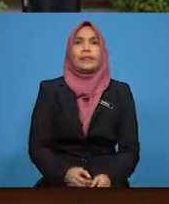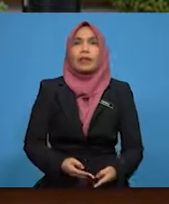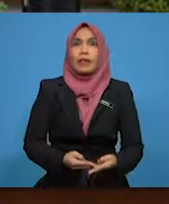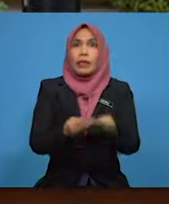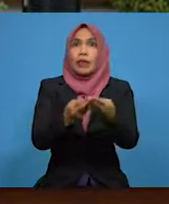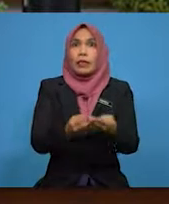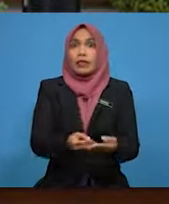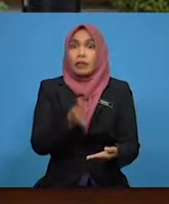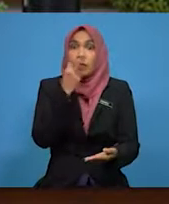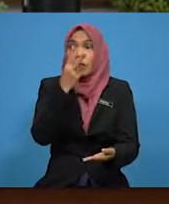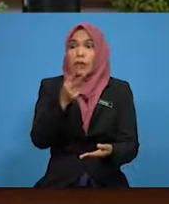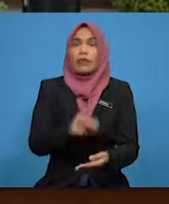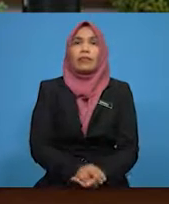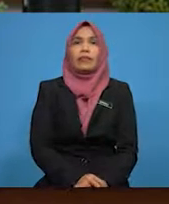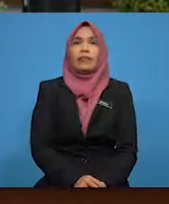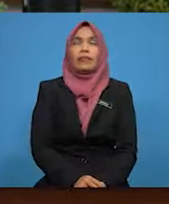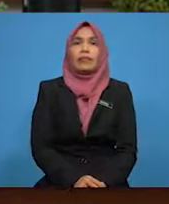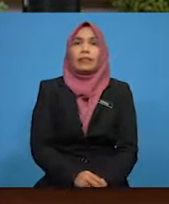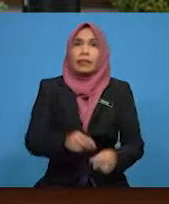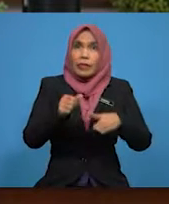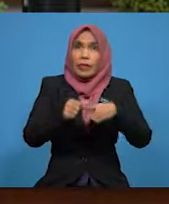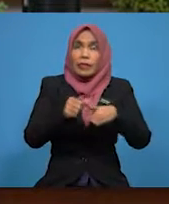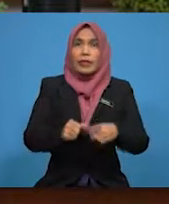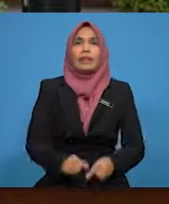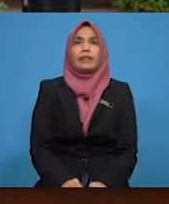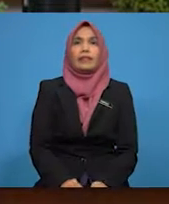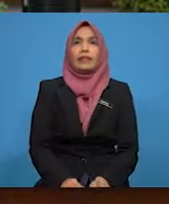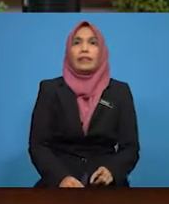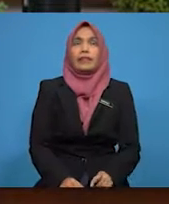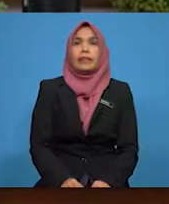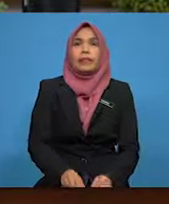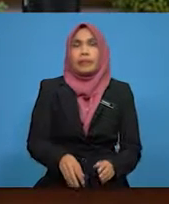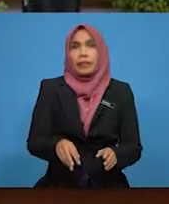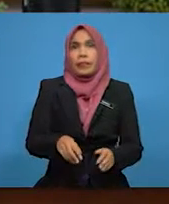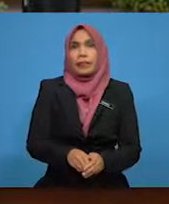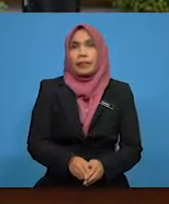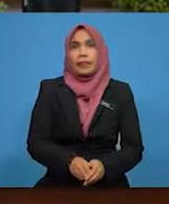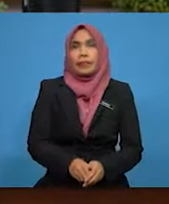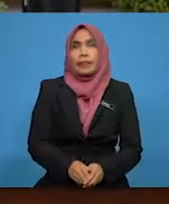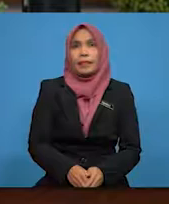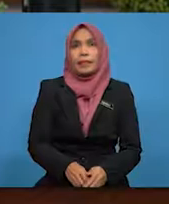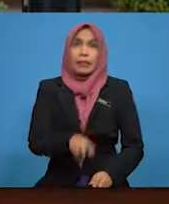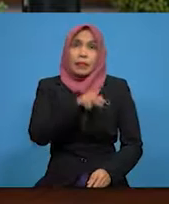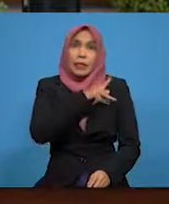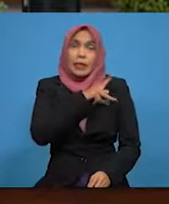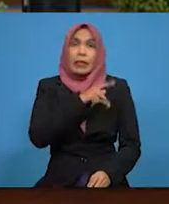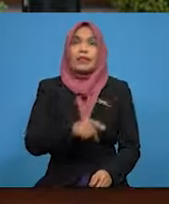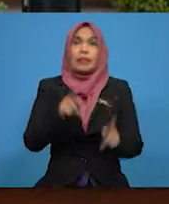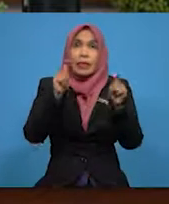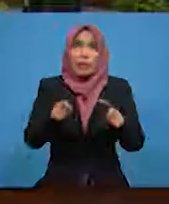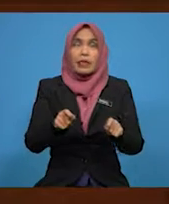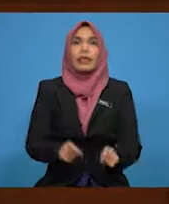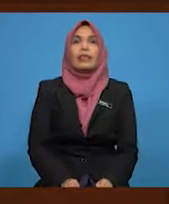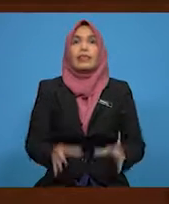Bagi memantau disiplin pekerja, perkara utama yang perlu dilakukan setelah dilantik sebagai penyelia ladang